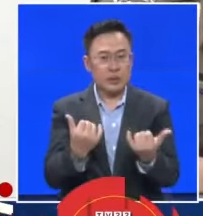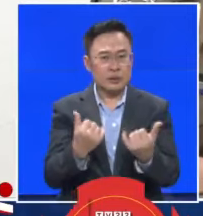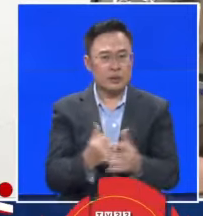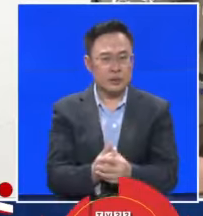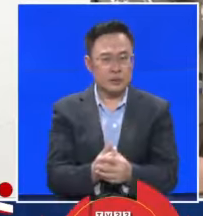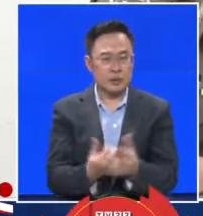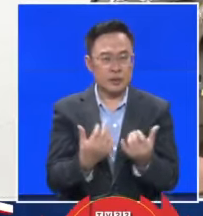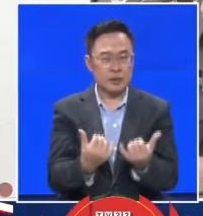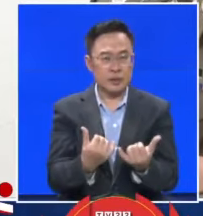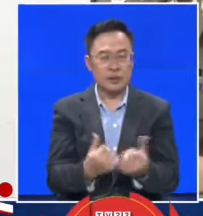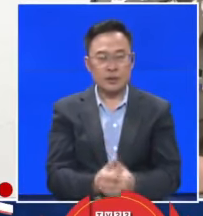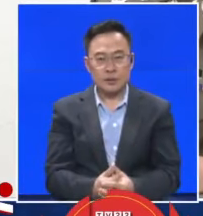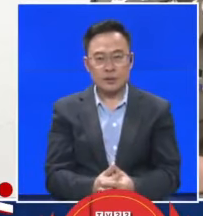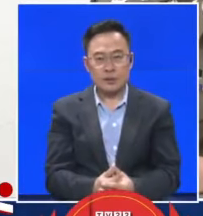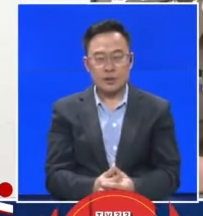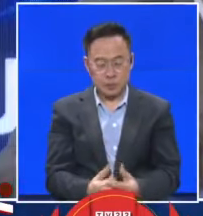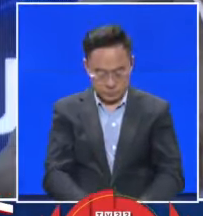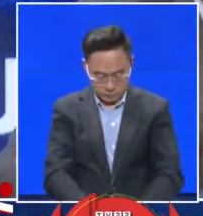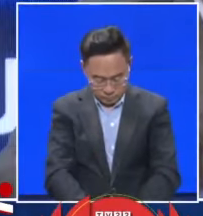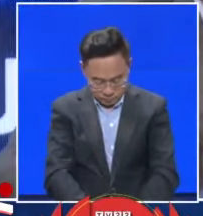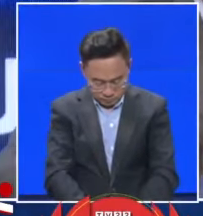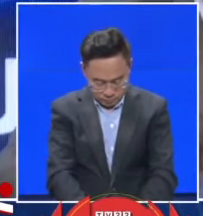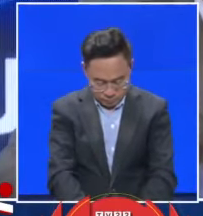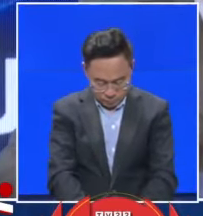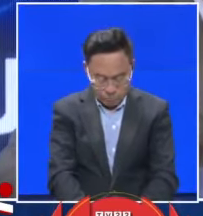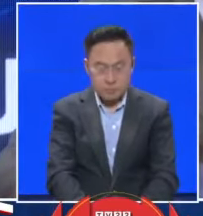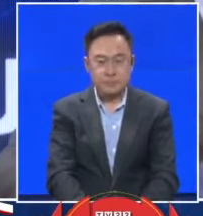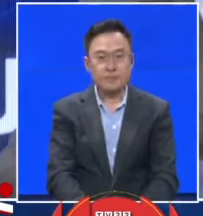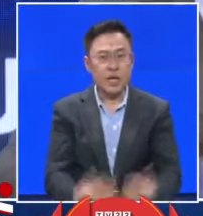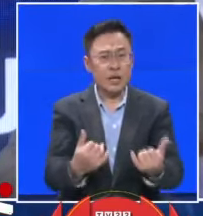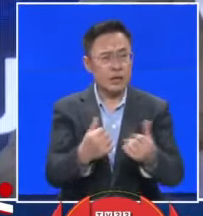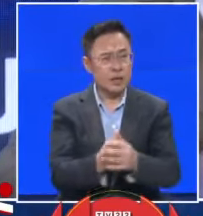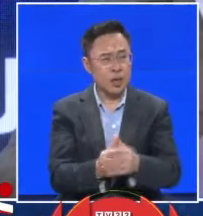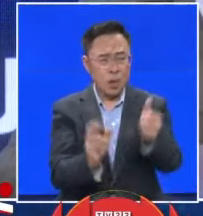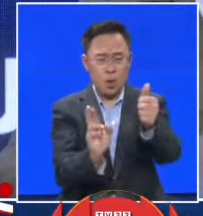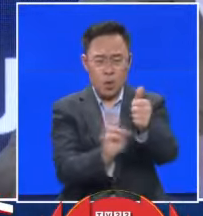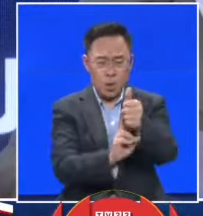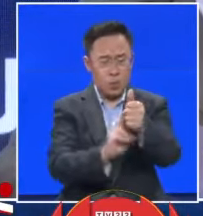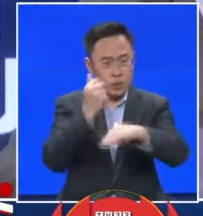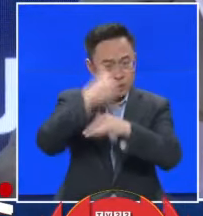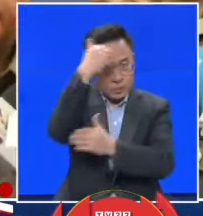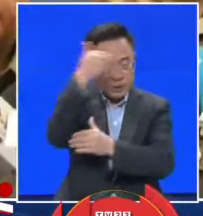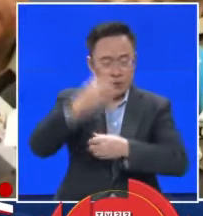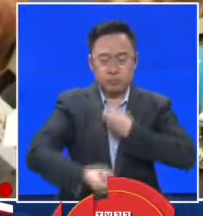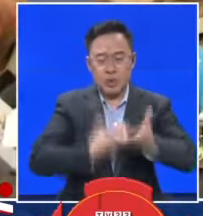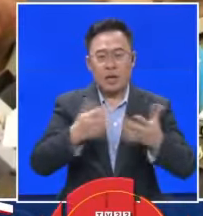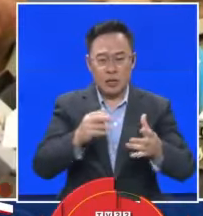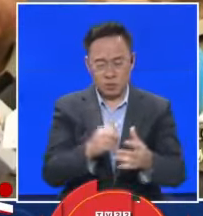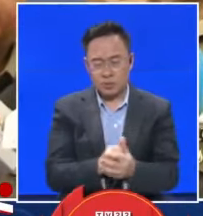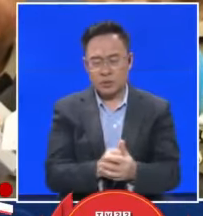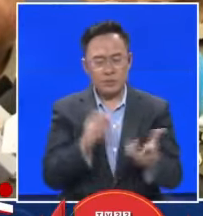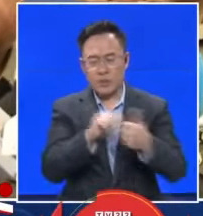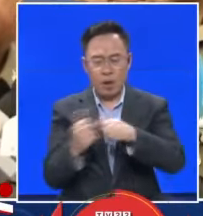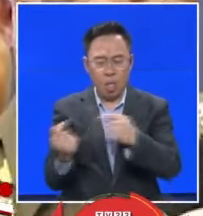ตรีจรูญเกียรติเองทั้งบิ๊กต่อผู้บัญชาการตำรวจแห่งชาติเองก็พูดออกมาชัดเจนแล้วว่าคือถ้ามันจะ ขยายวงไปเนี่ยเดี๋ยวมันจะไปกระทบกับ